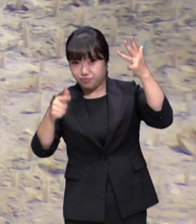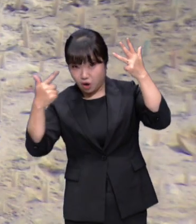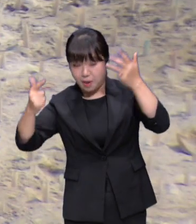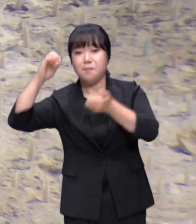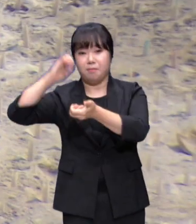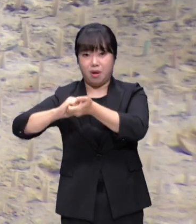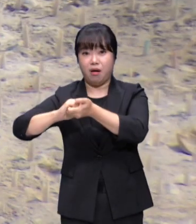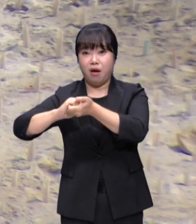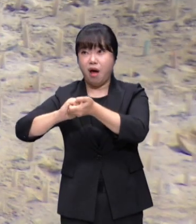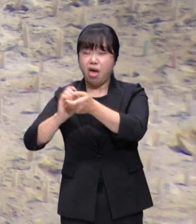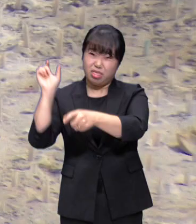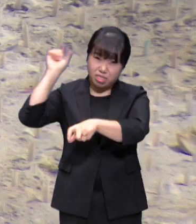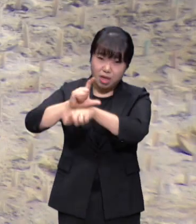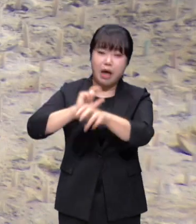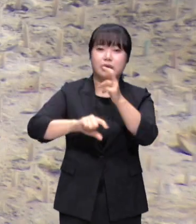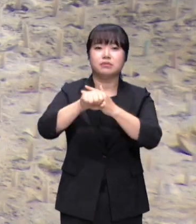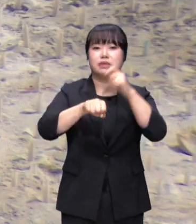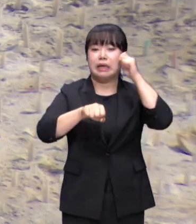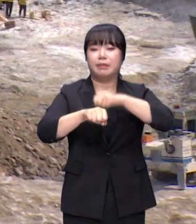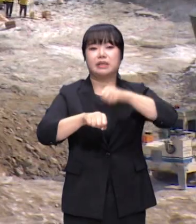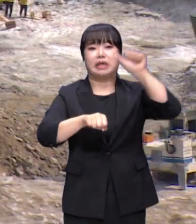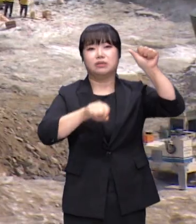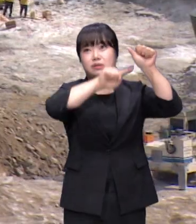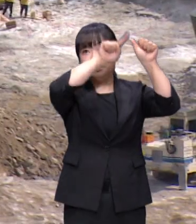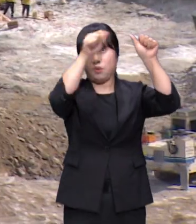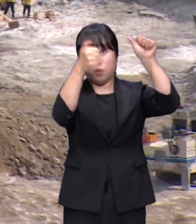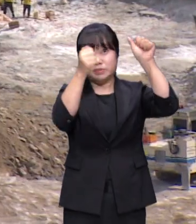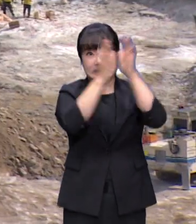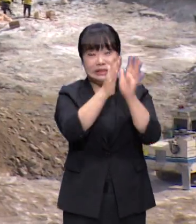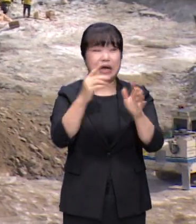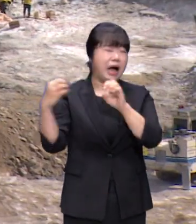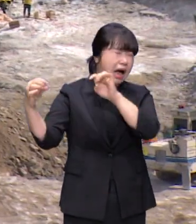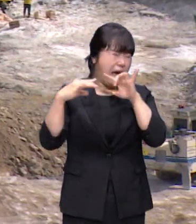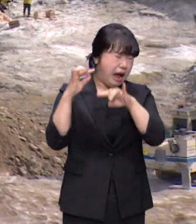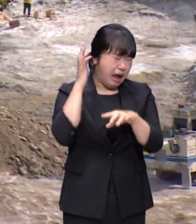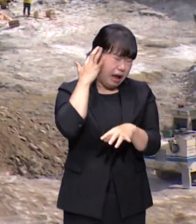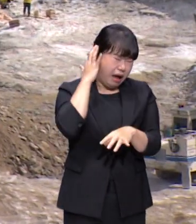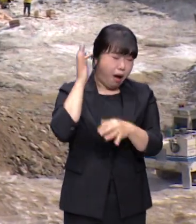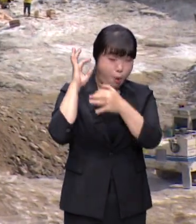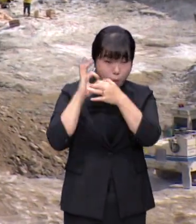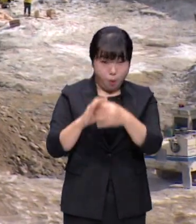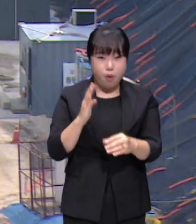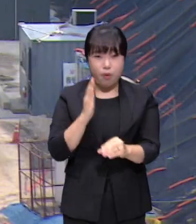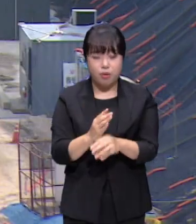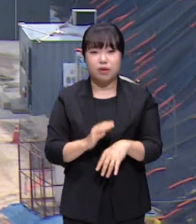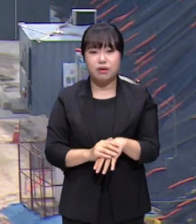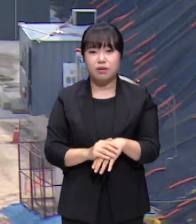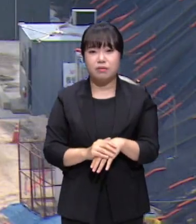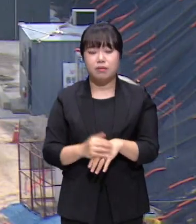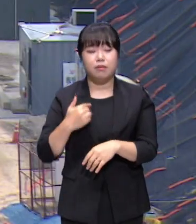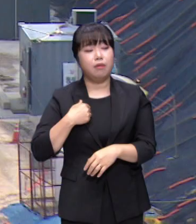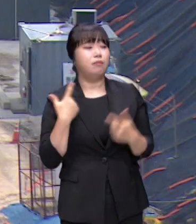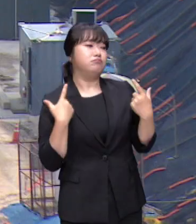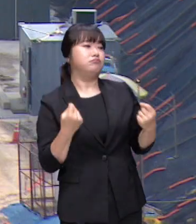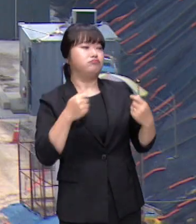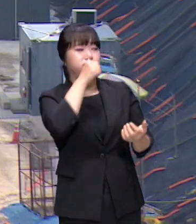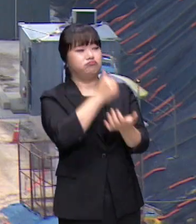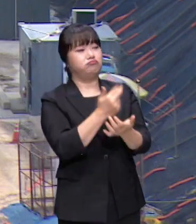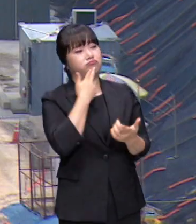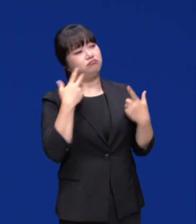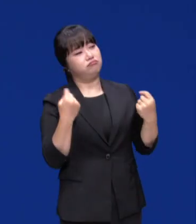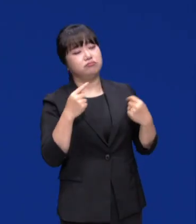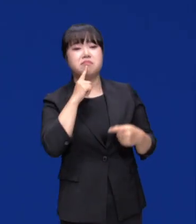오후 6시가 아닌 오전 5시 50분부터 이루어진다는 주장입니다. 시공사 측은 문제가 없다는